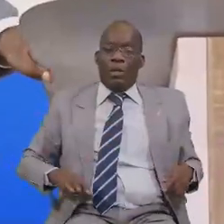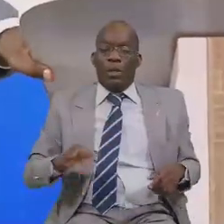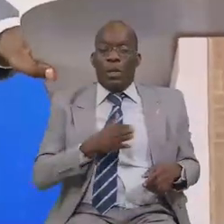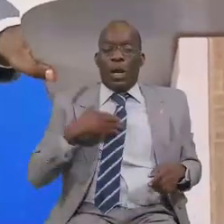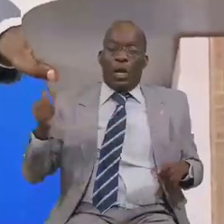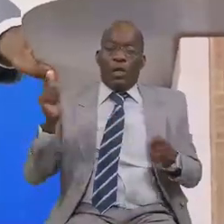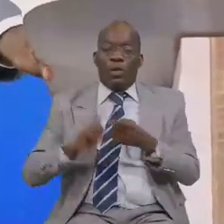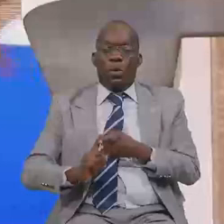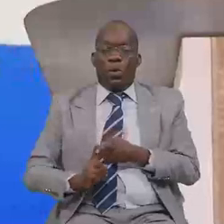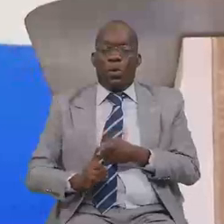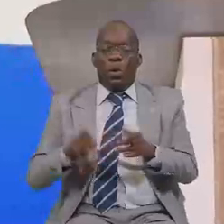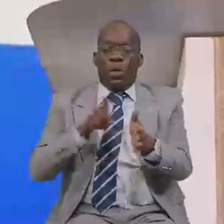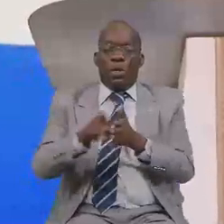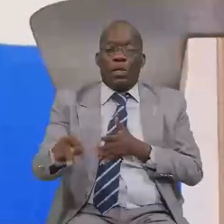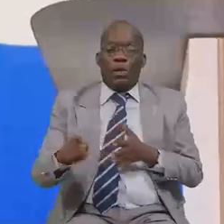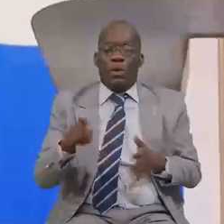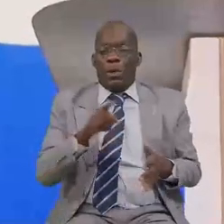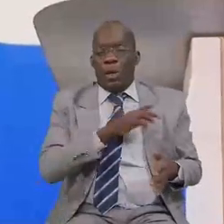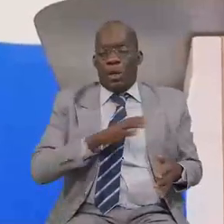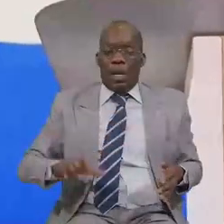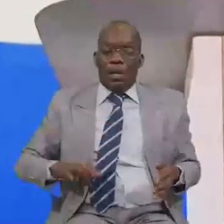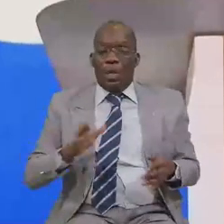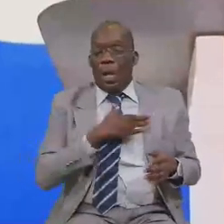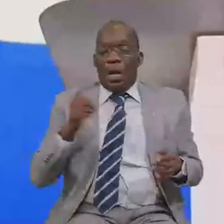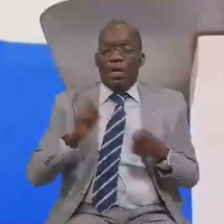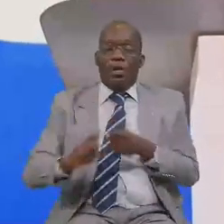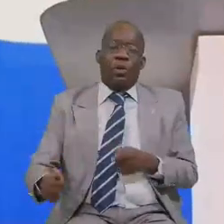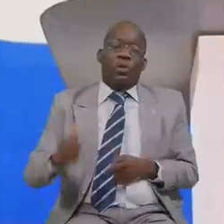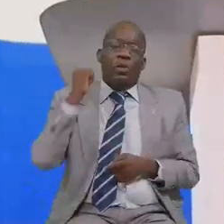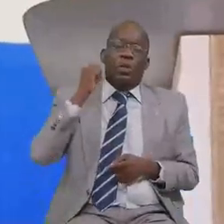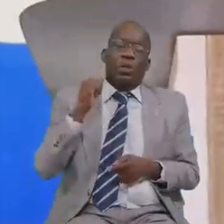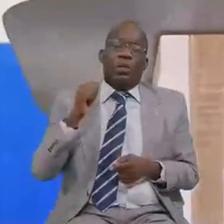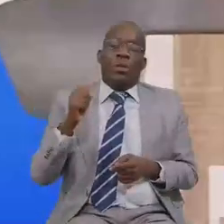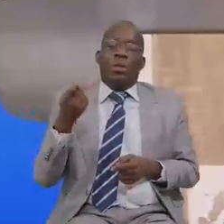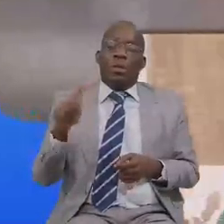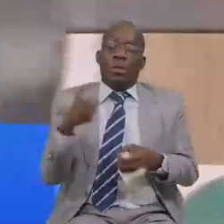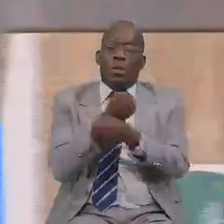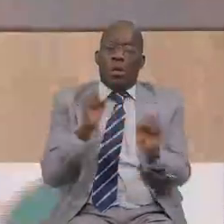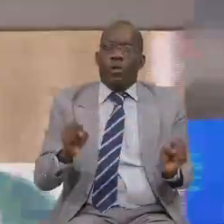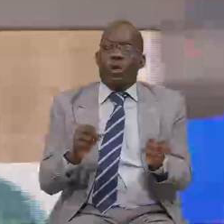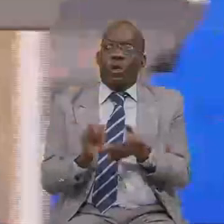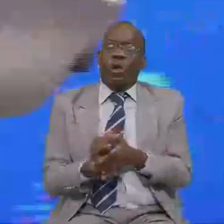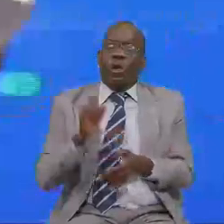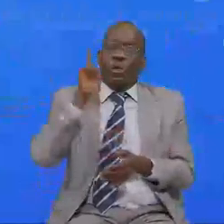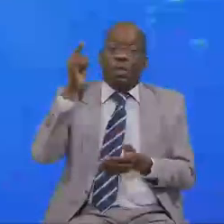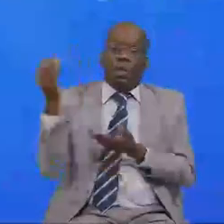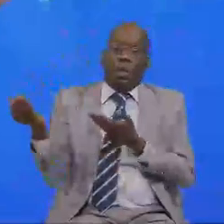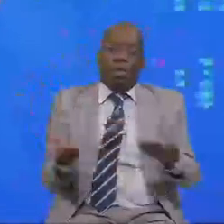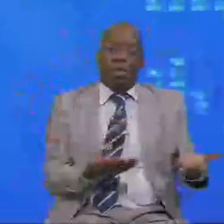tuer Christ et à rejeter le salut qu'il a amené. Alors, lorsque